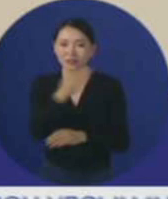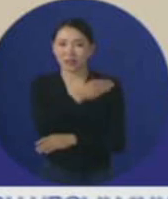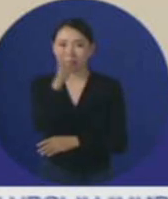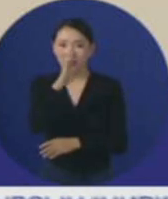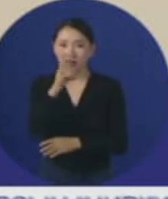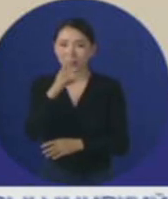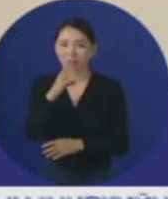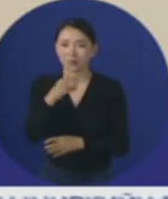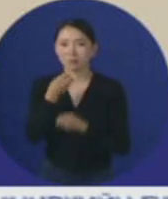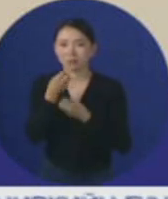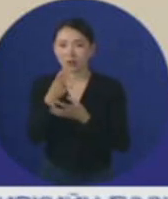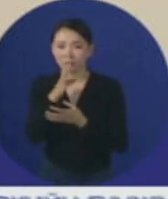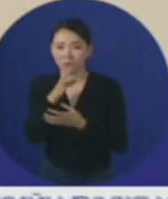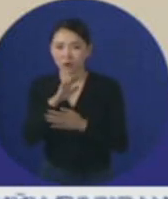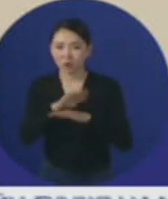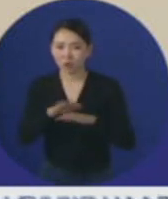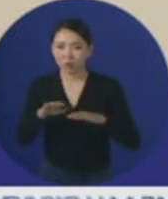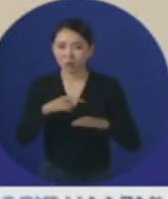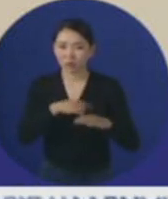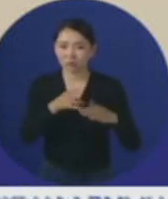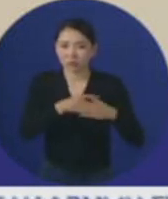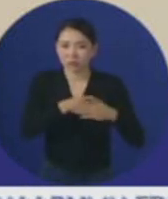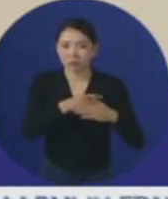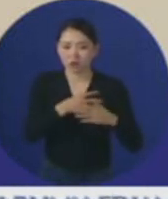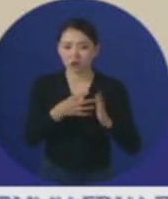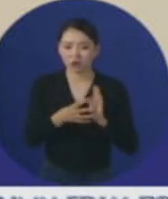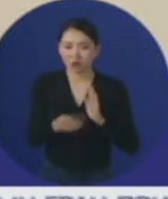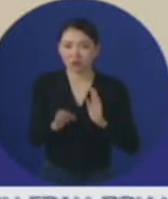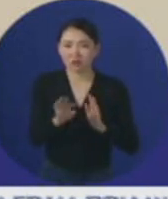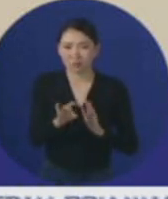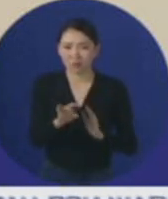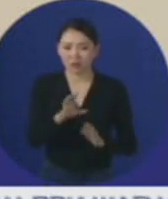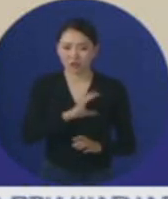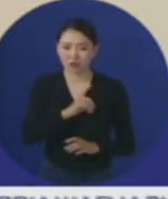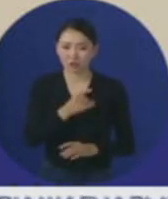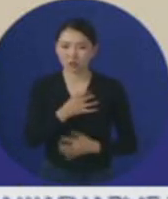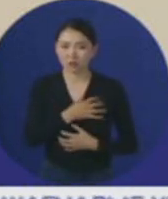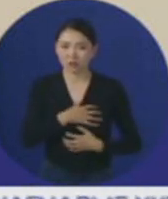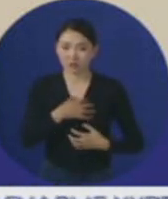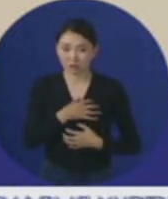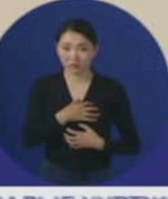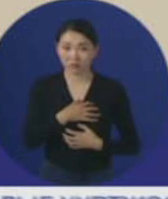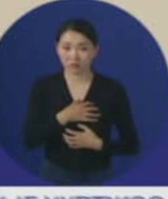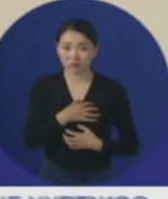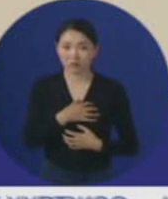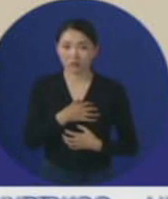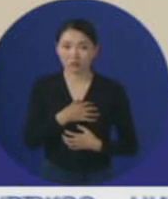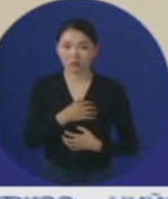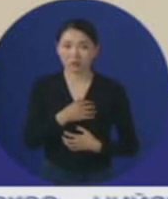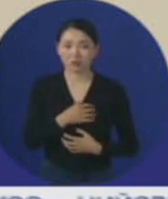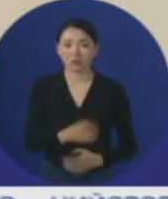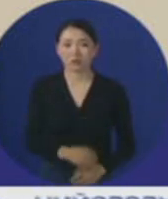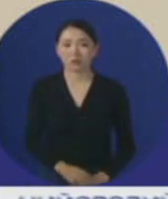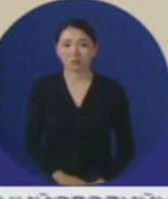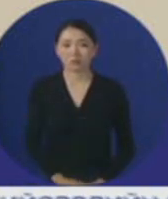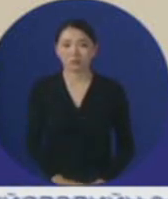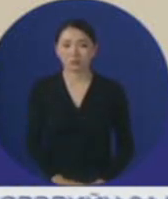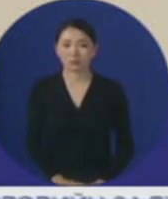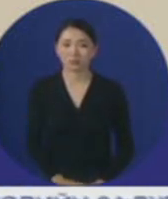очиод мэдүүлэг өгөхөд хүүхдэд бас хэр нөлөх үү тий. Сэтгэл зүйн хувьд бол